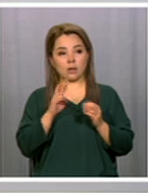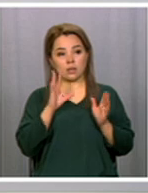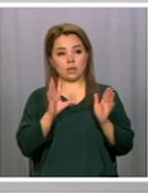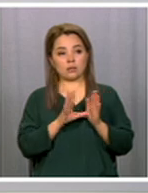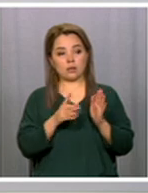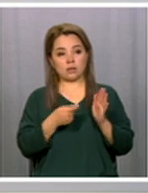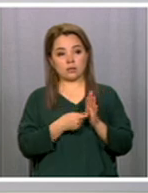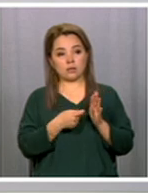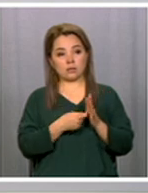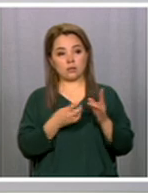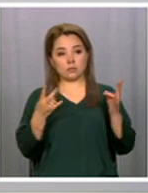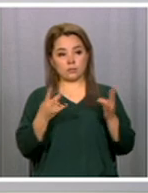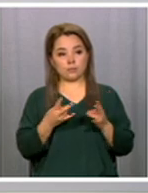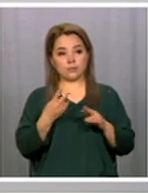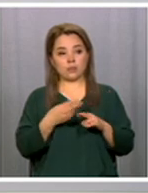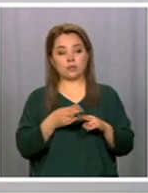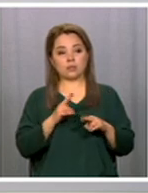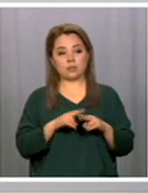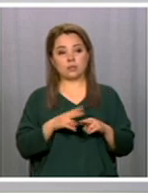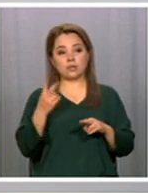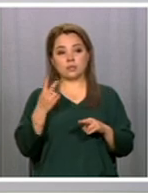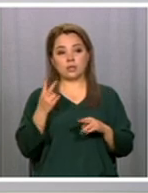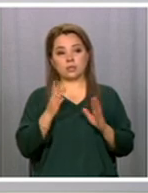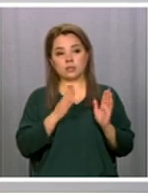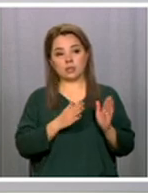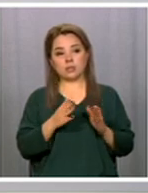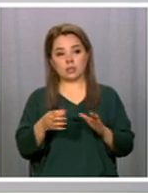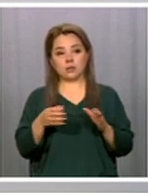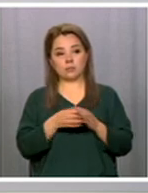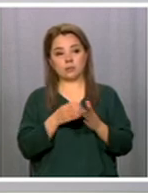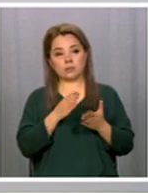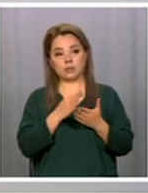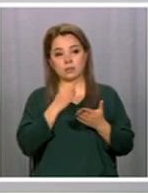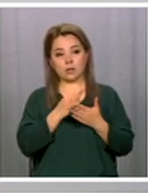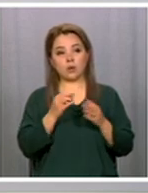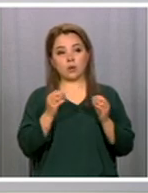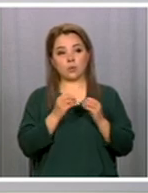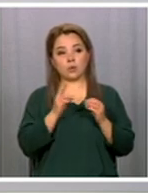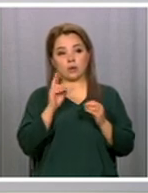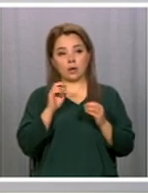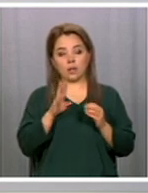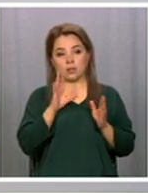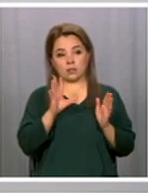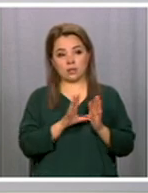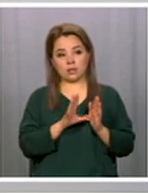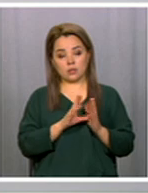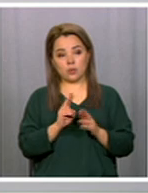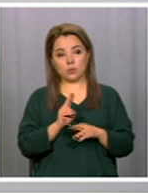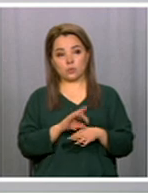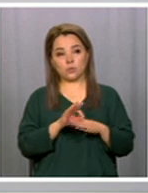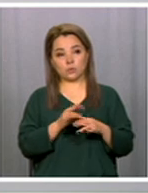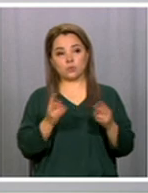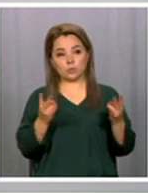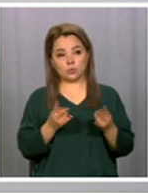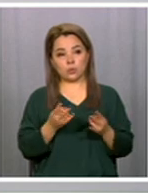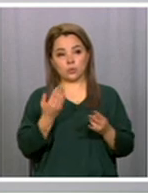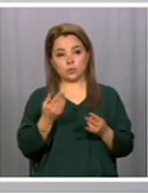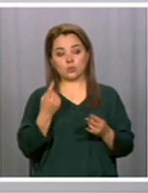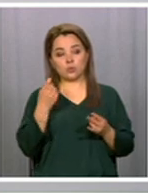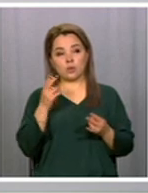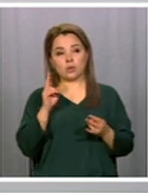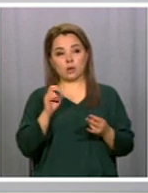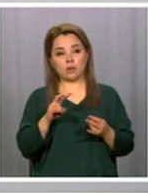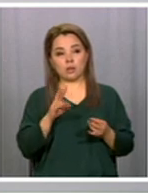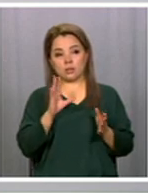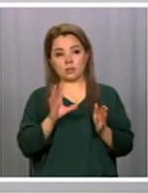қажет. Ал екінші реттік консументтің 10 кал энергиясы түзілу үшін оған 100